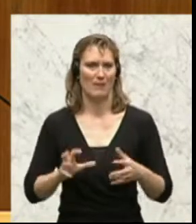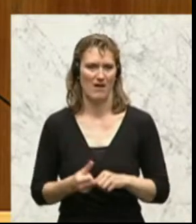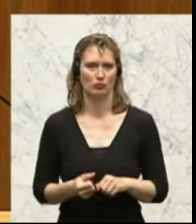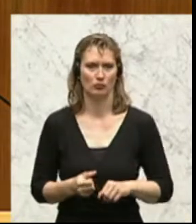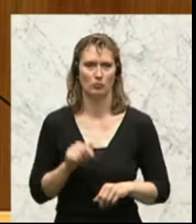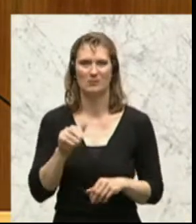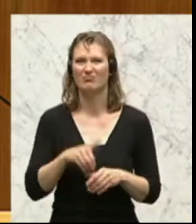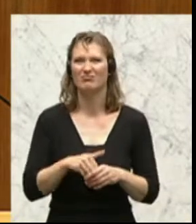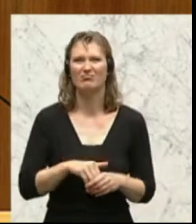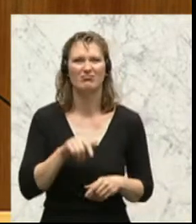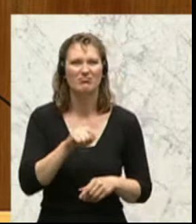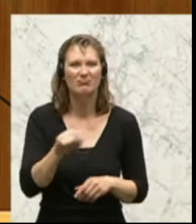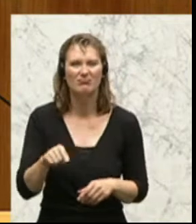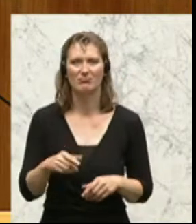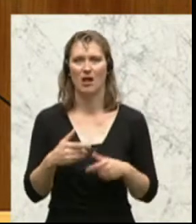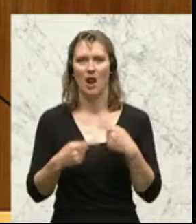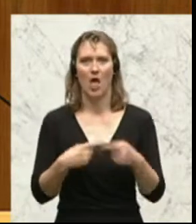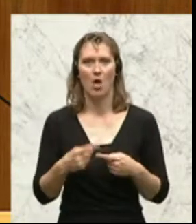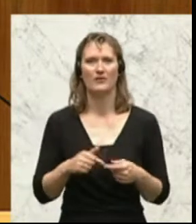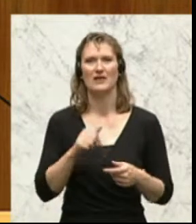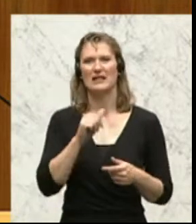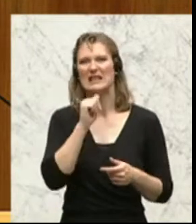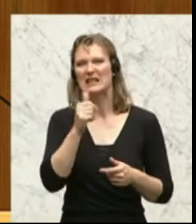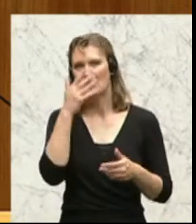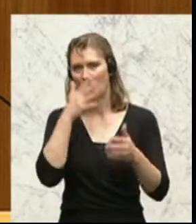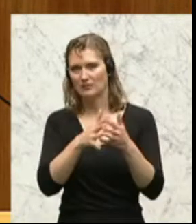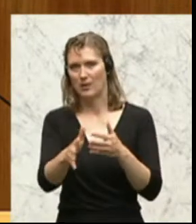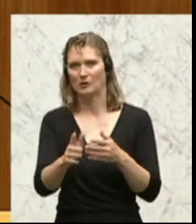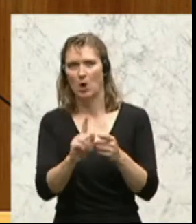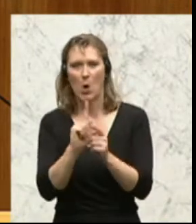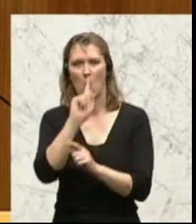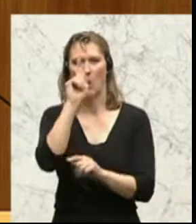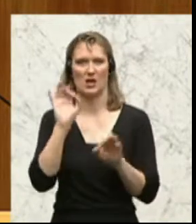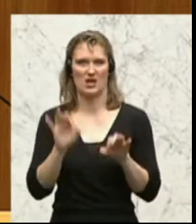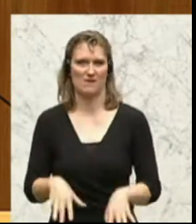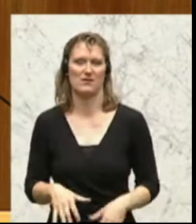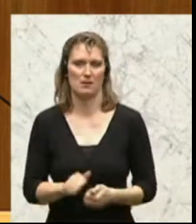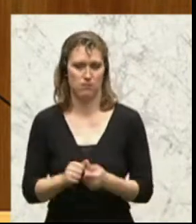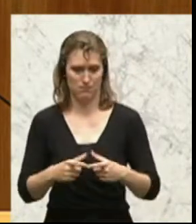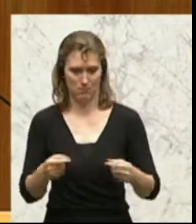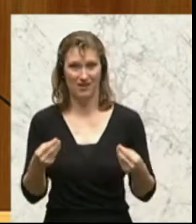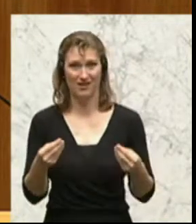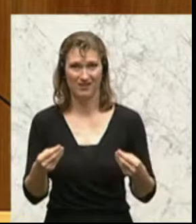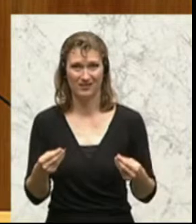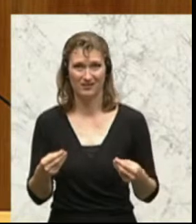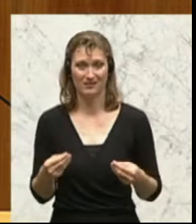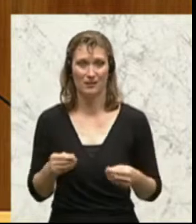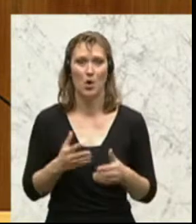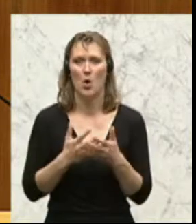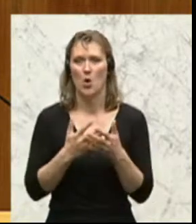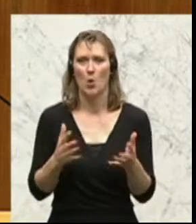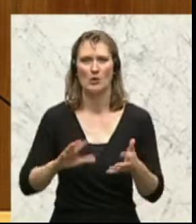genau diese intransparenten, hochgiftigen Papiere, die diesen großen Crash in den